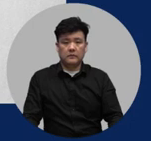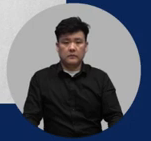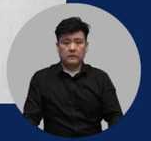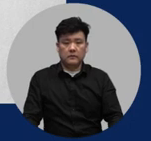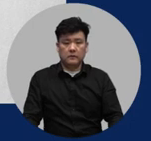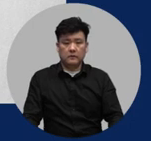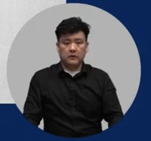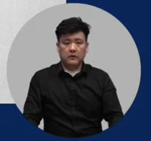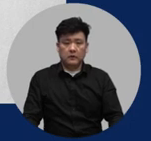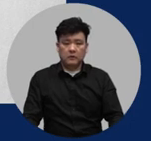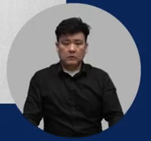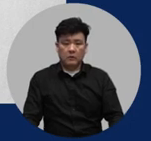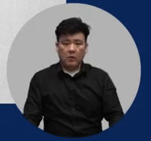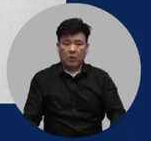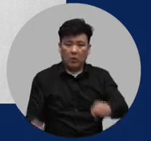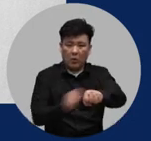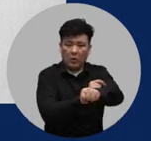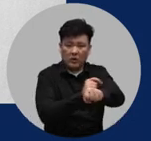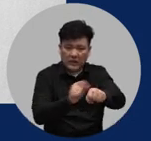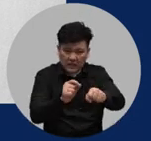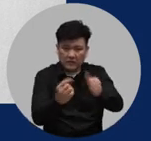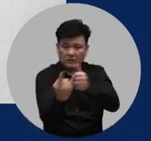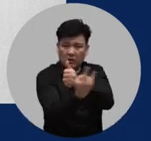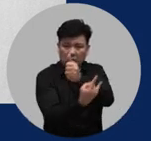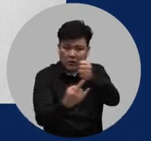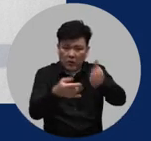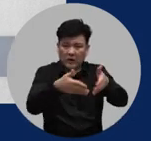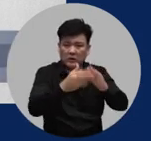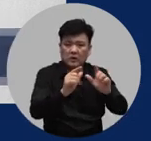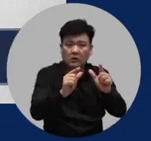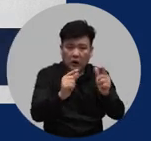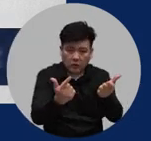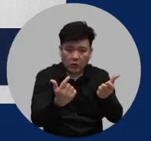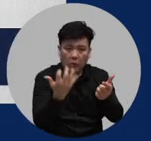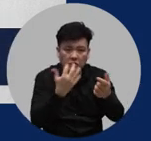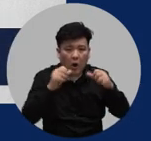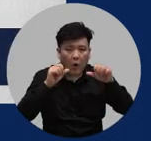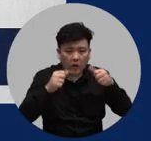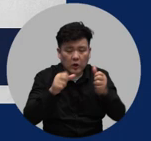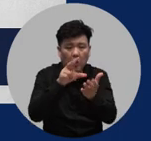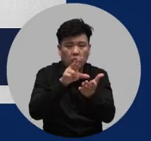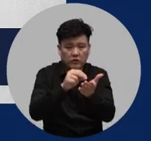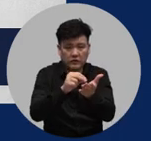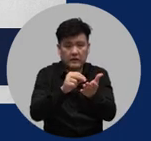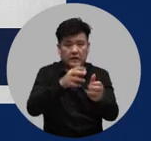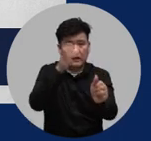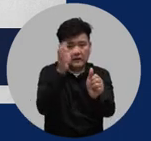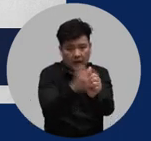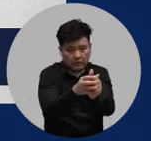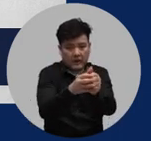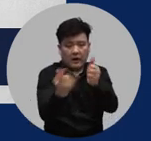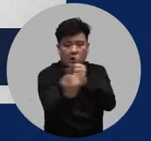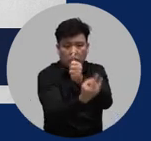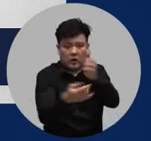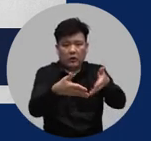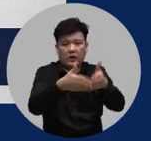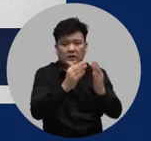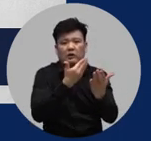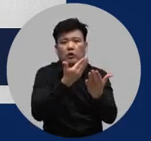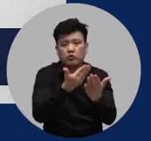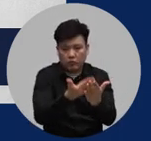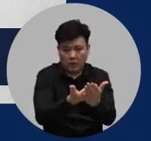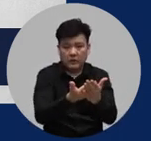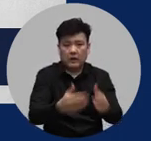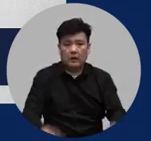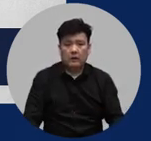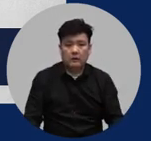반드시 특정 명칭의 위원회를 구성해야 하는 것은 아니고 성희롱 문제를 담당할 기구를 마련하는 것이 중요합니다.